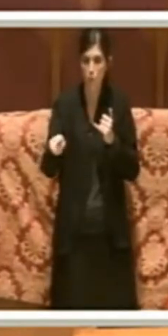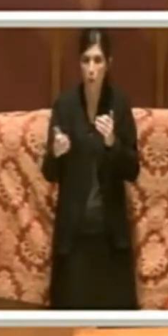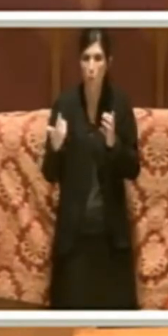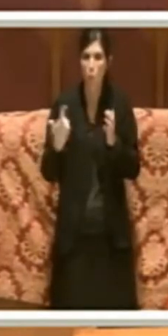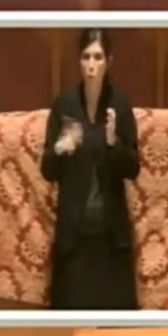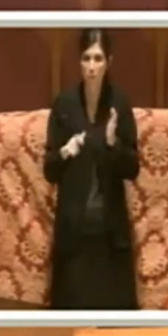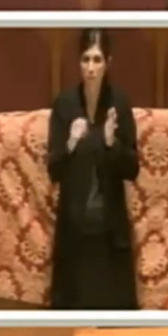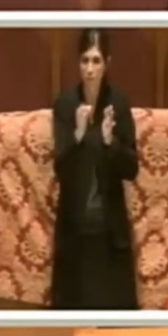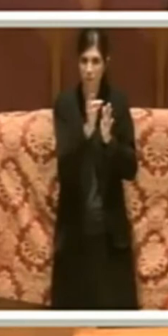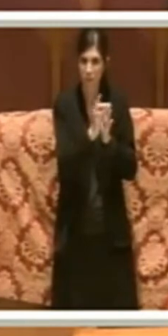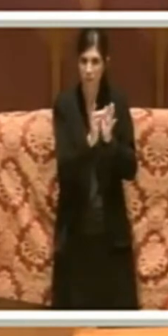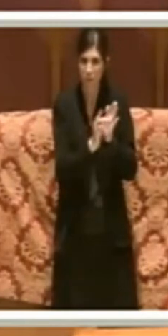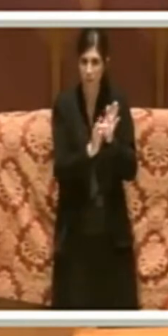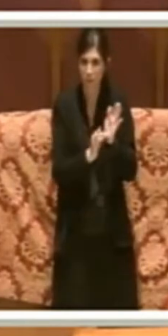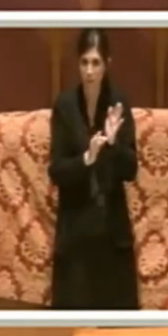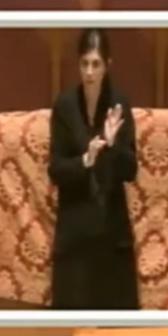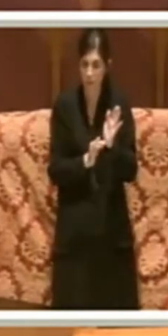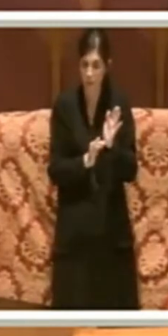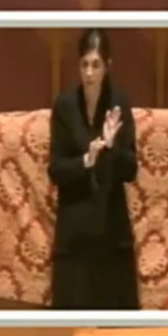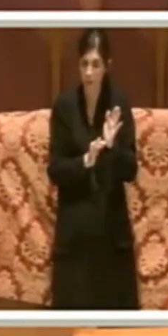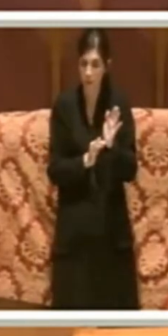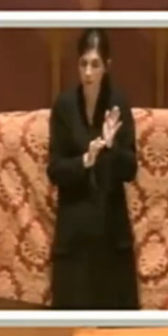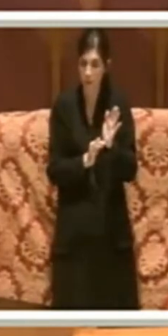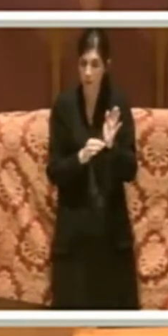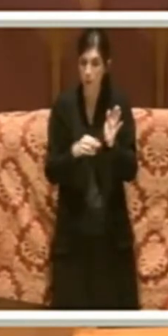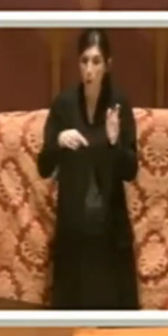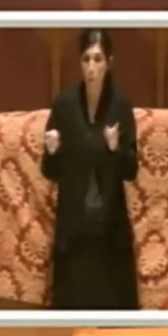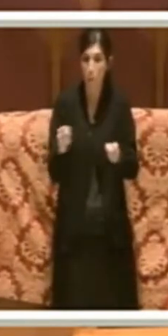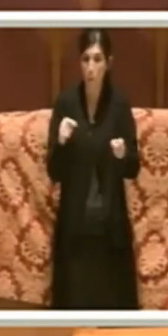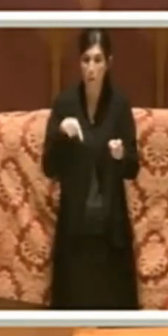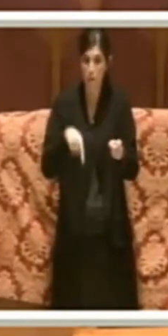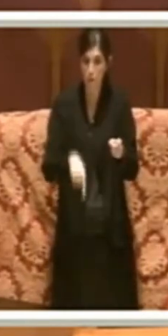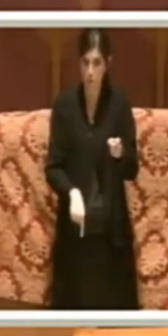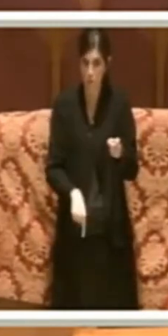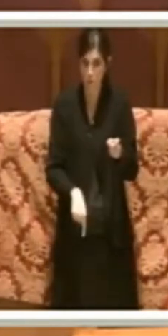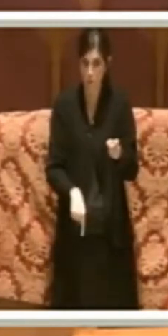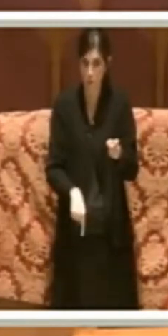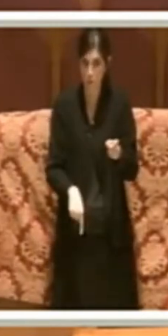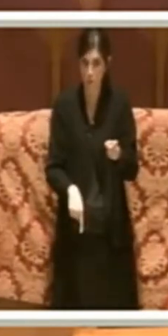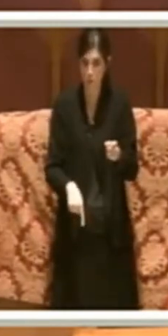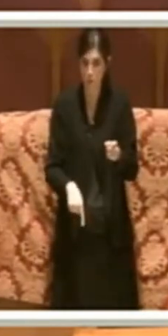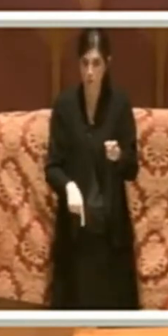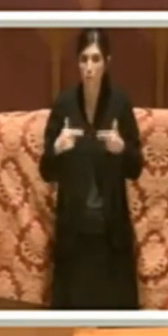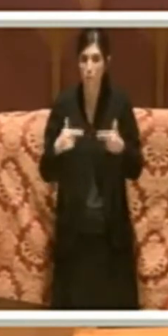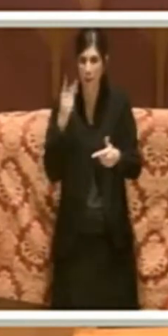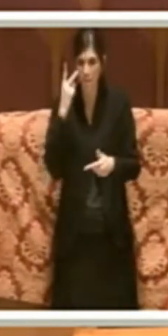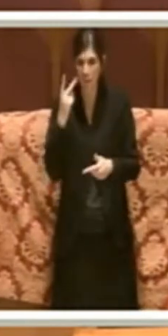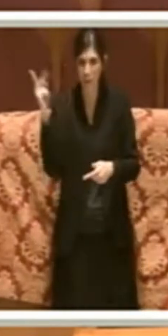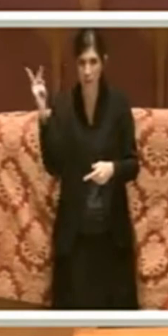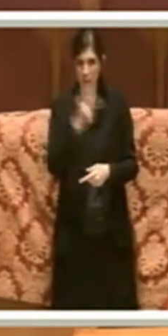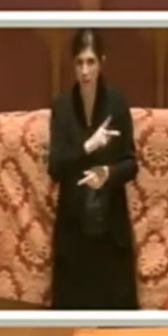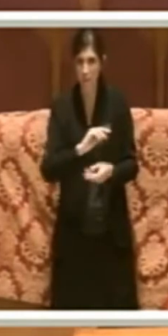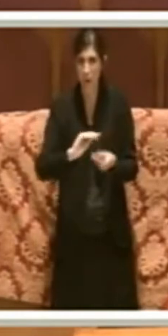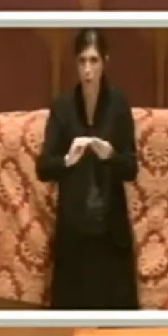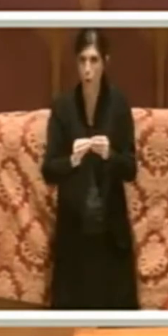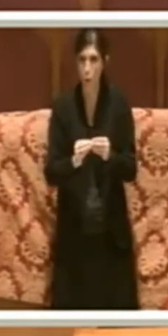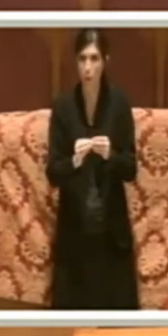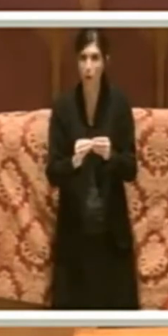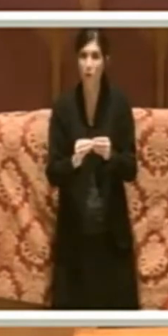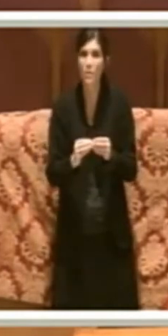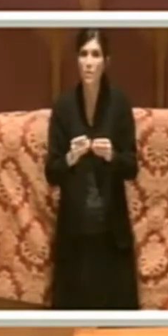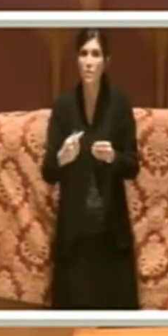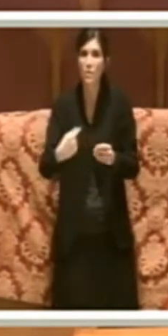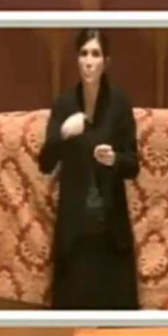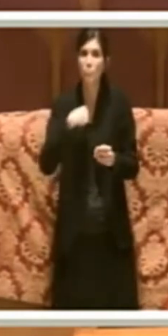questo è in questo momento rappresenta la realtà, io mi riserverei